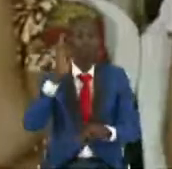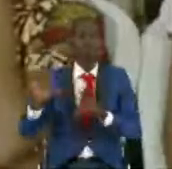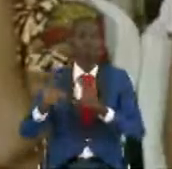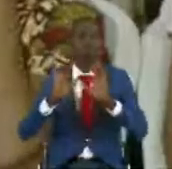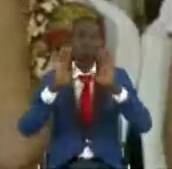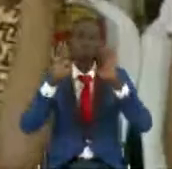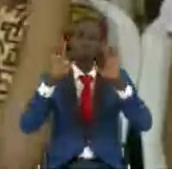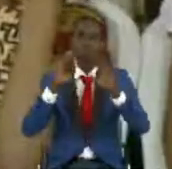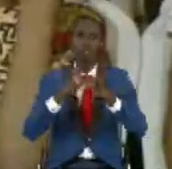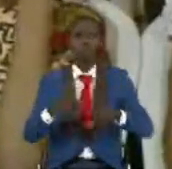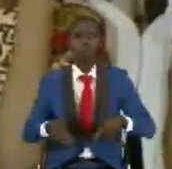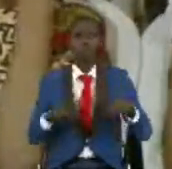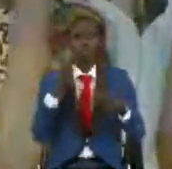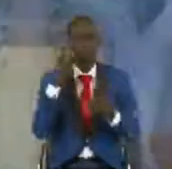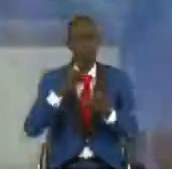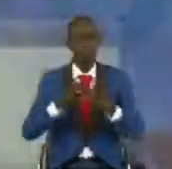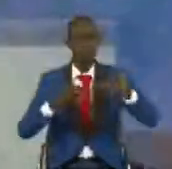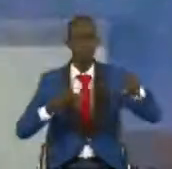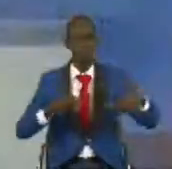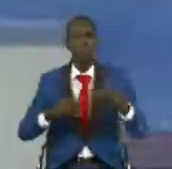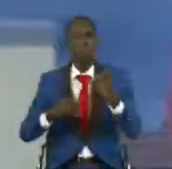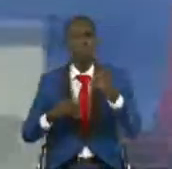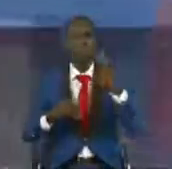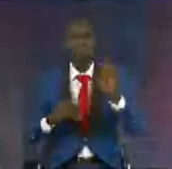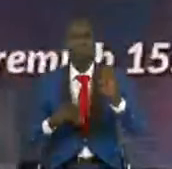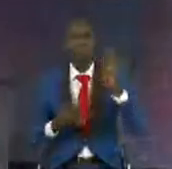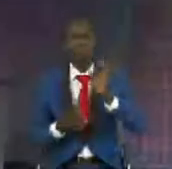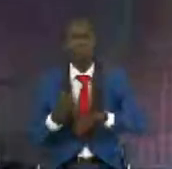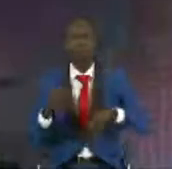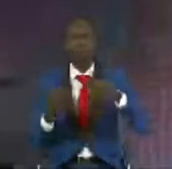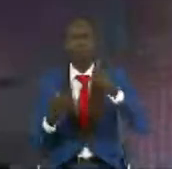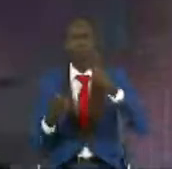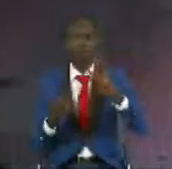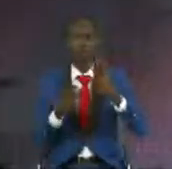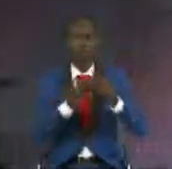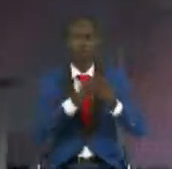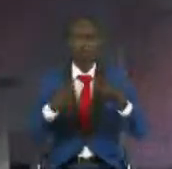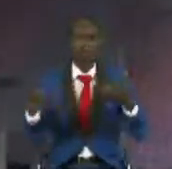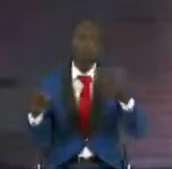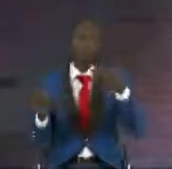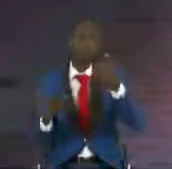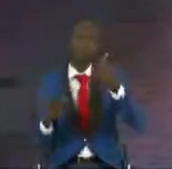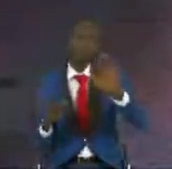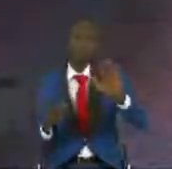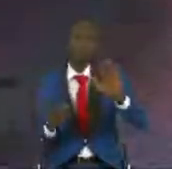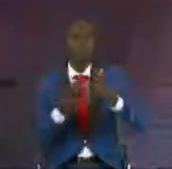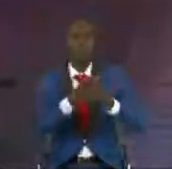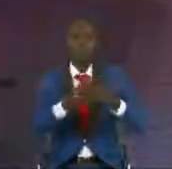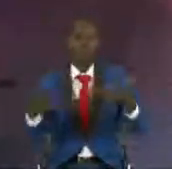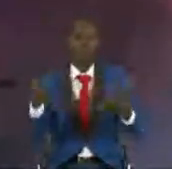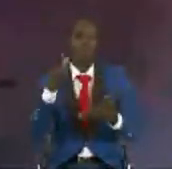vie. Jérémie chapitre 15, 21. Je vais vous lire ça. Si vous n'avez pas de Bible, ce n'est pas un